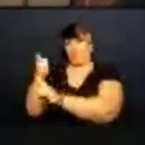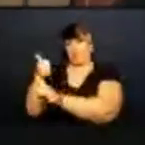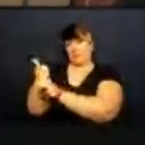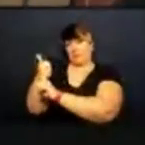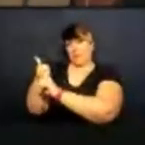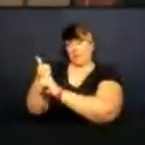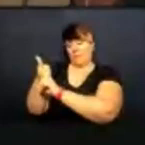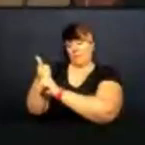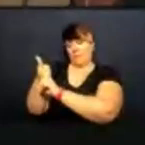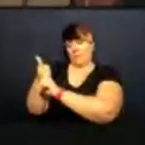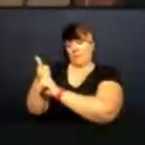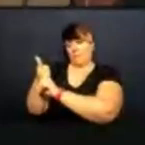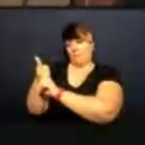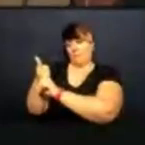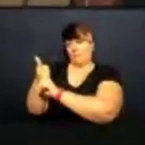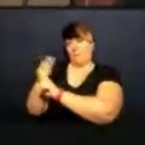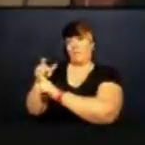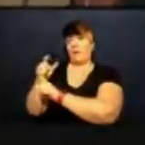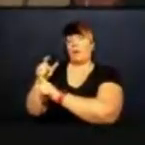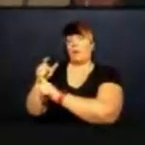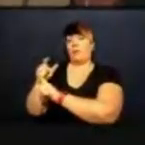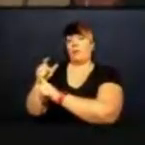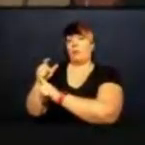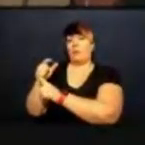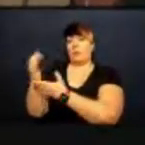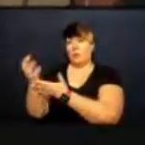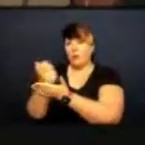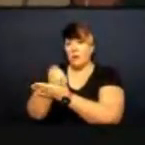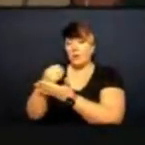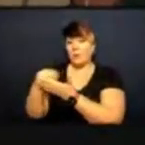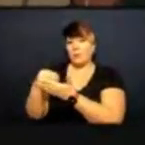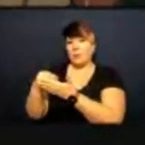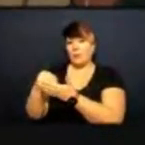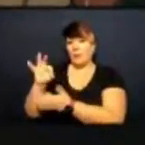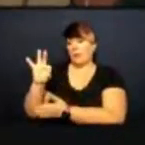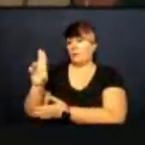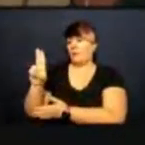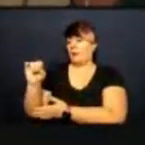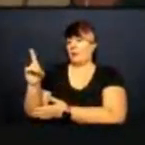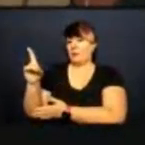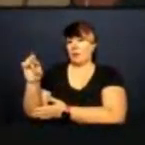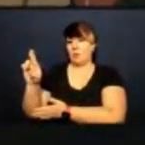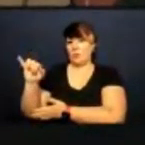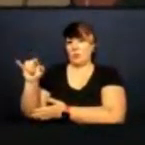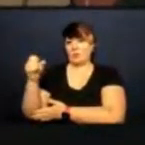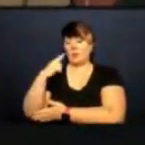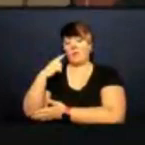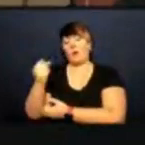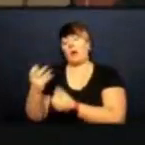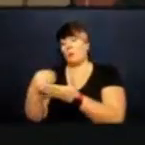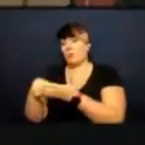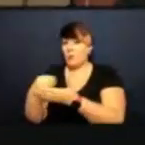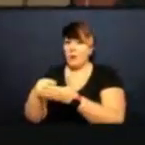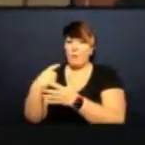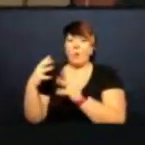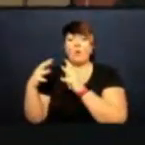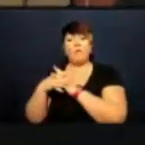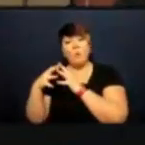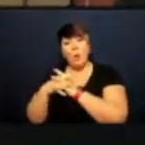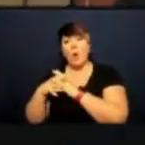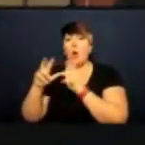kuwa maeneo haya ya michezo ni wajibu wa shule yenyewe